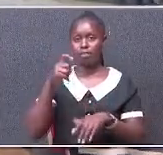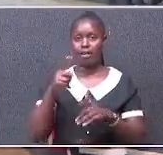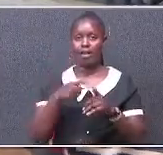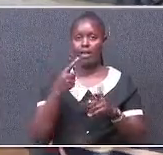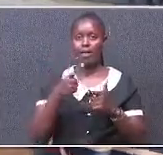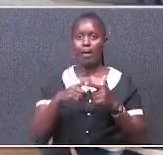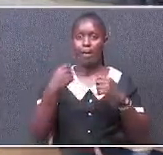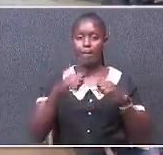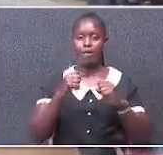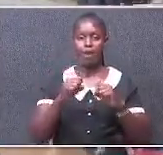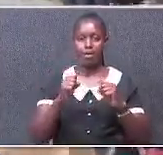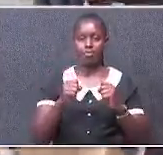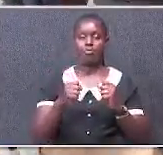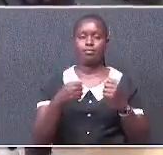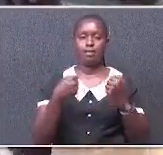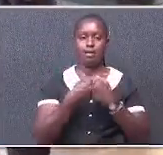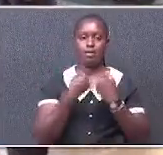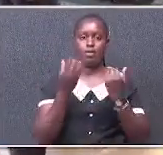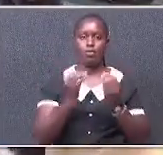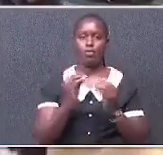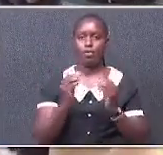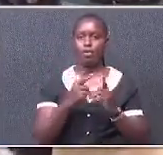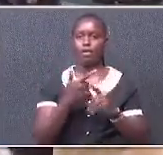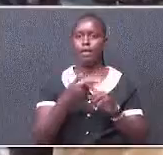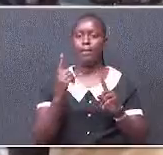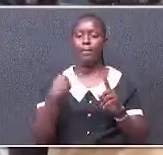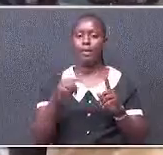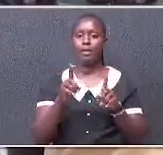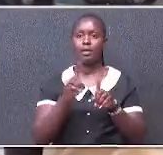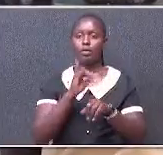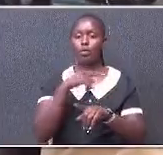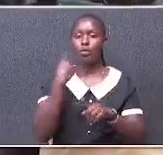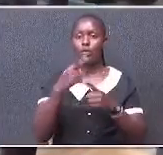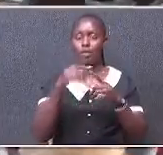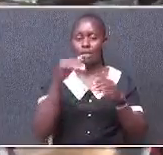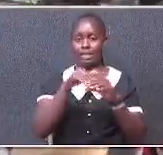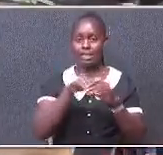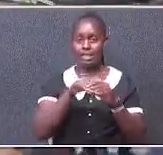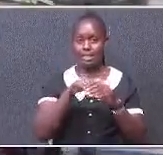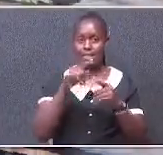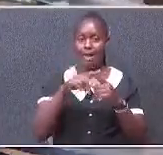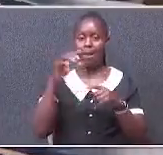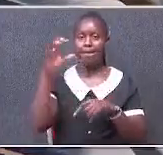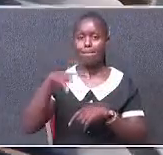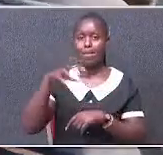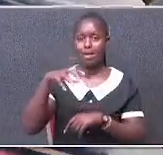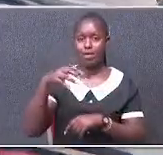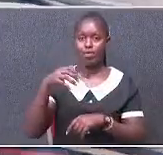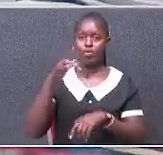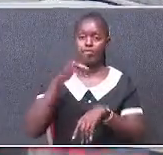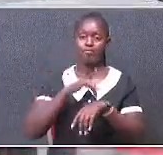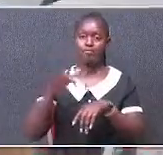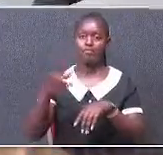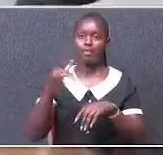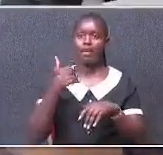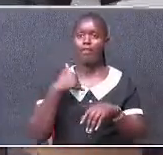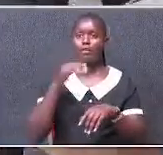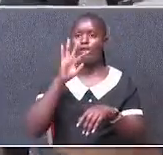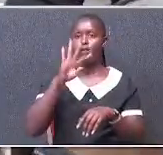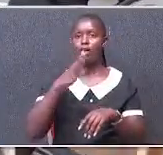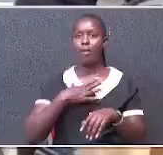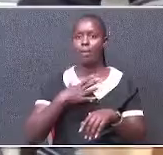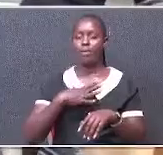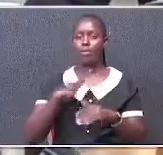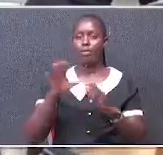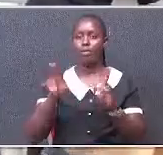wanya alikuwa mababa hajakufa. Lakini wanya alikuwa kwa gari, wameumia watu wane. Na wameambiwa